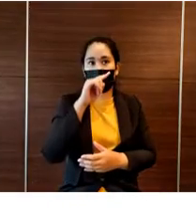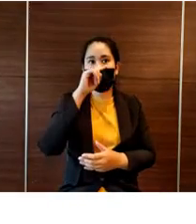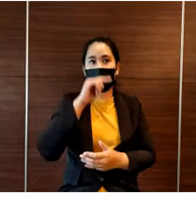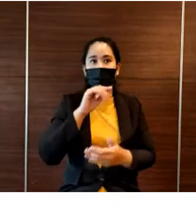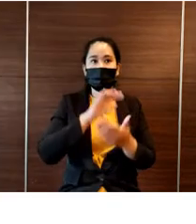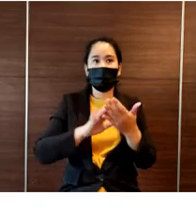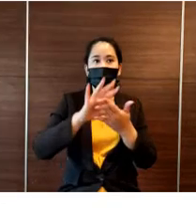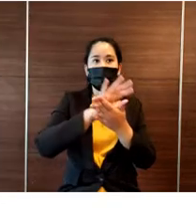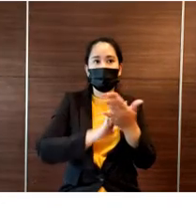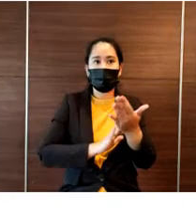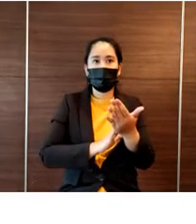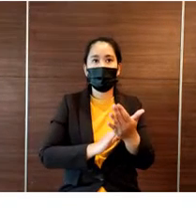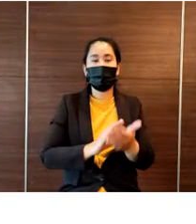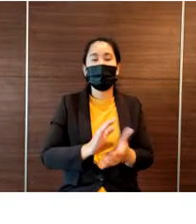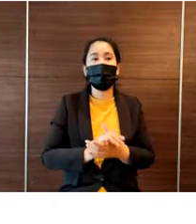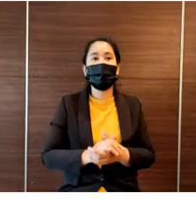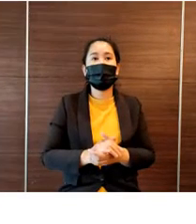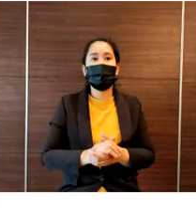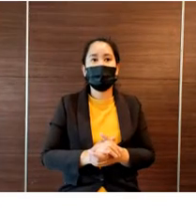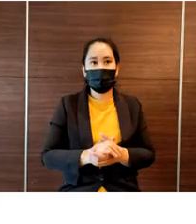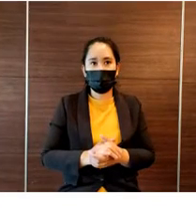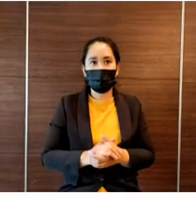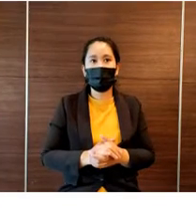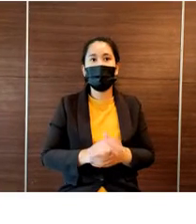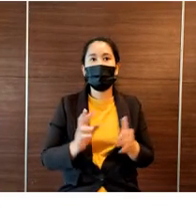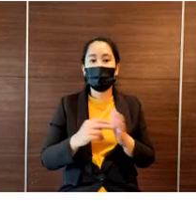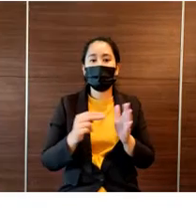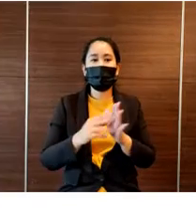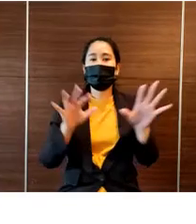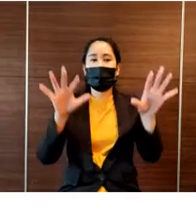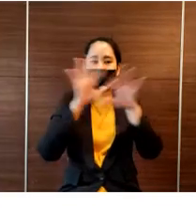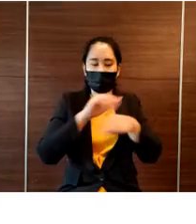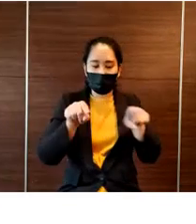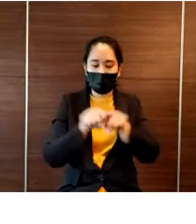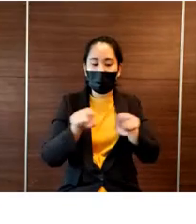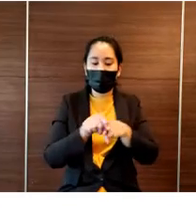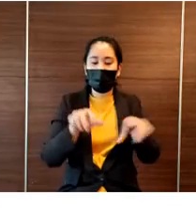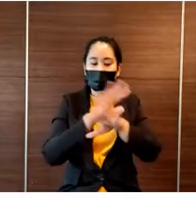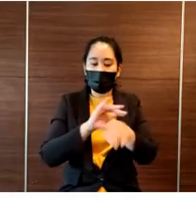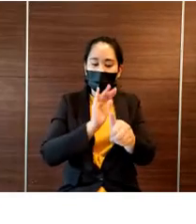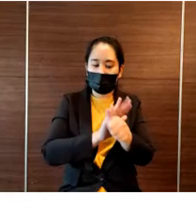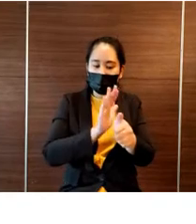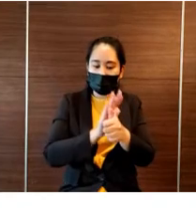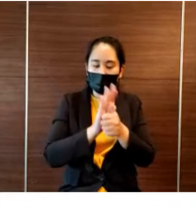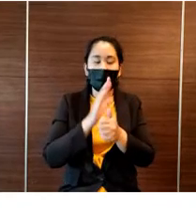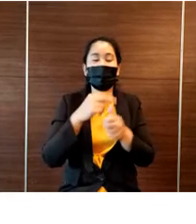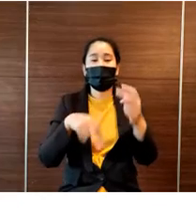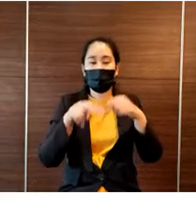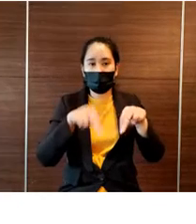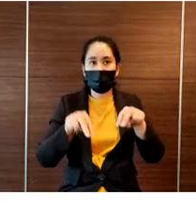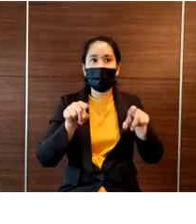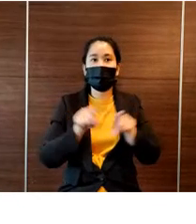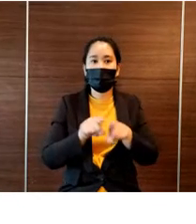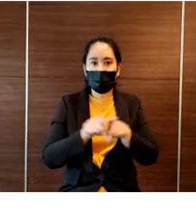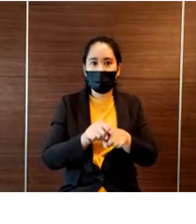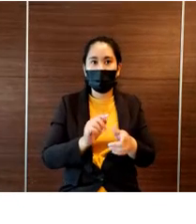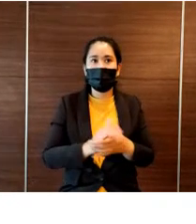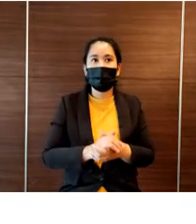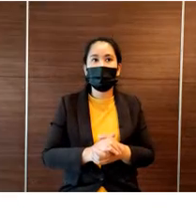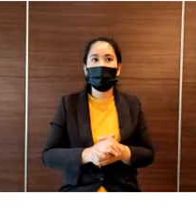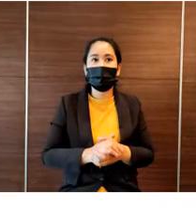ามันไม่ใช่ครั้งเดียวเนาะที่จะบำบัดนะคะมันก็คล้ายๆกันกับเรื่องของการที่เราจะต้องประคับประคองกันไปนานๆนะคะทีนี้